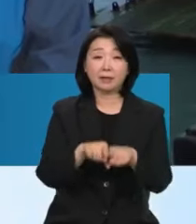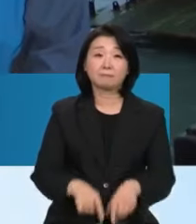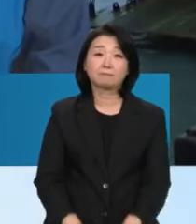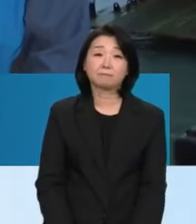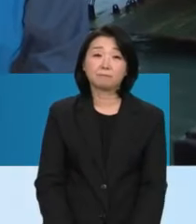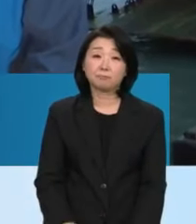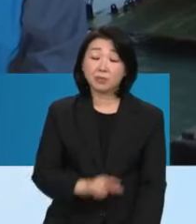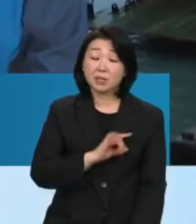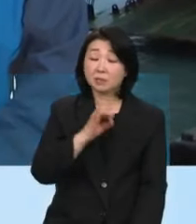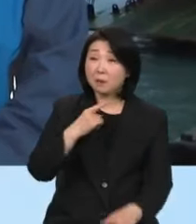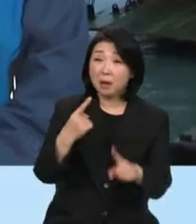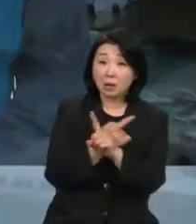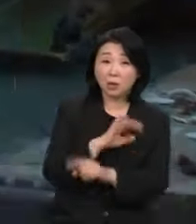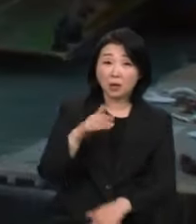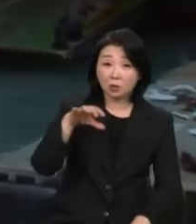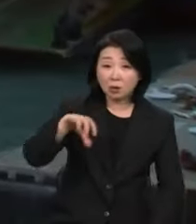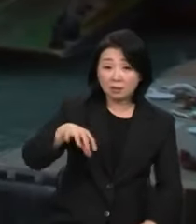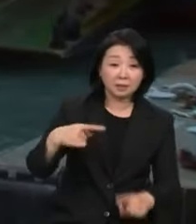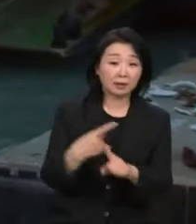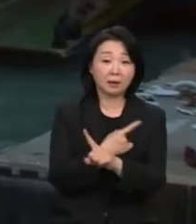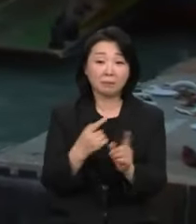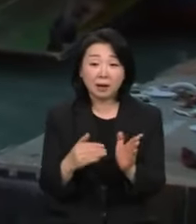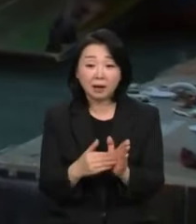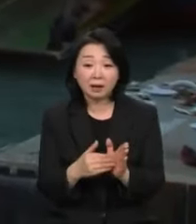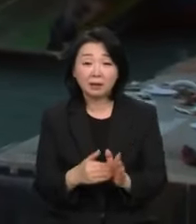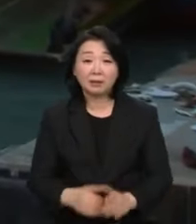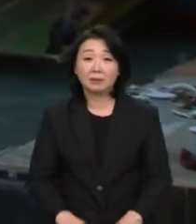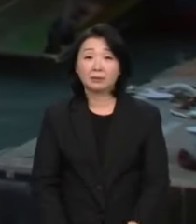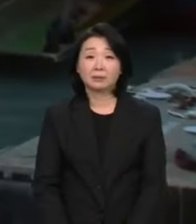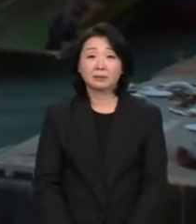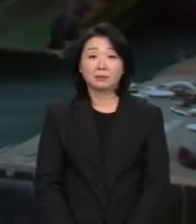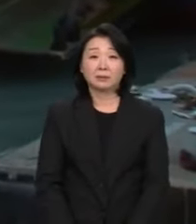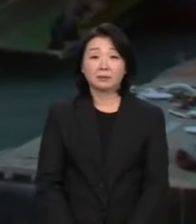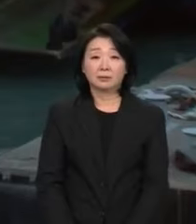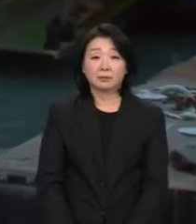이름만 바뀐 게 아니라 현장 역시 많이 달라졌다고 하죠?